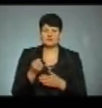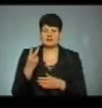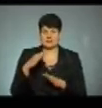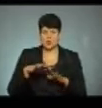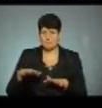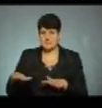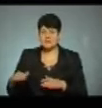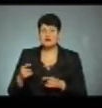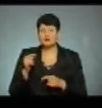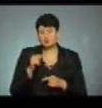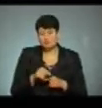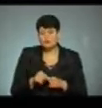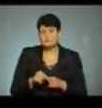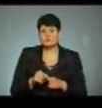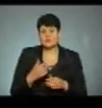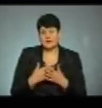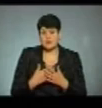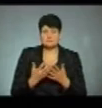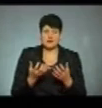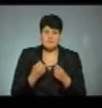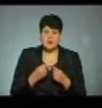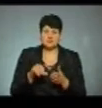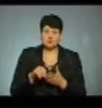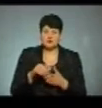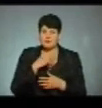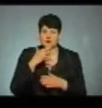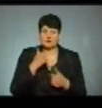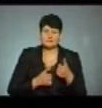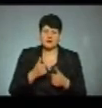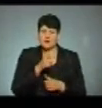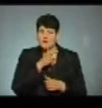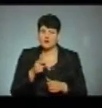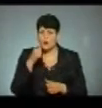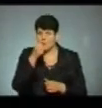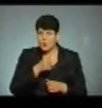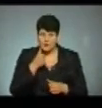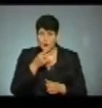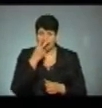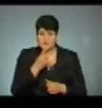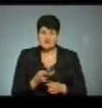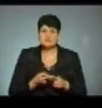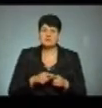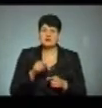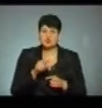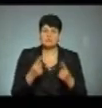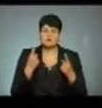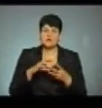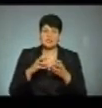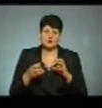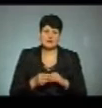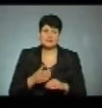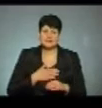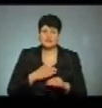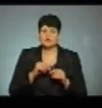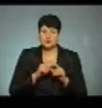І тому якраз, приймавши участь в багатьох змаганнях протягом року і показавши при цьому високі результати, нашій